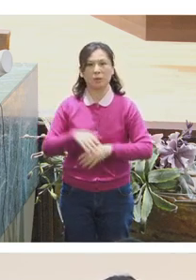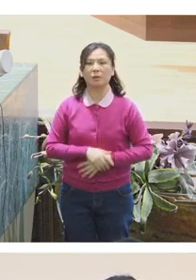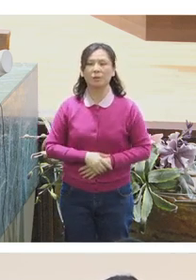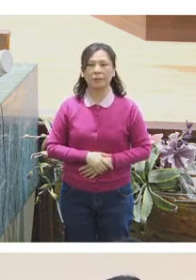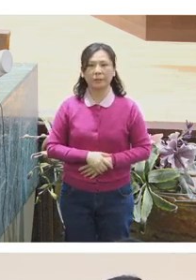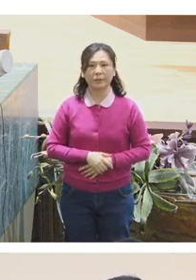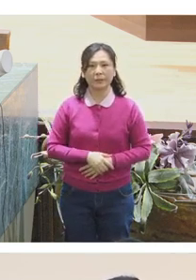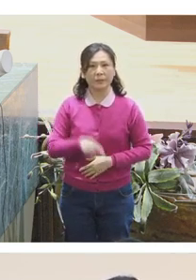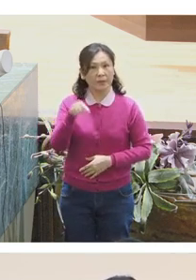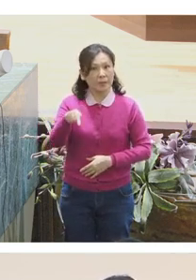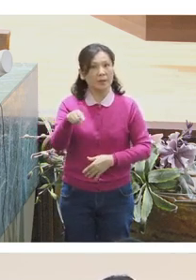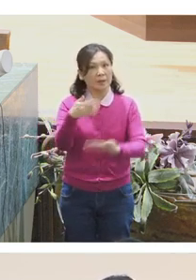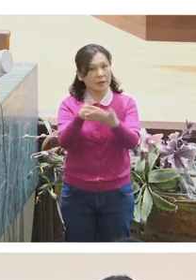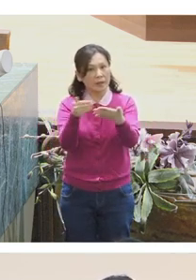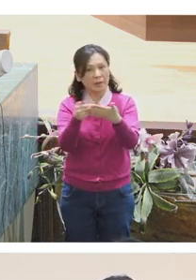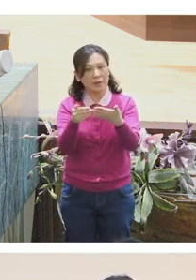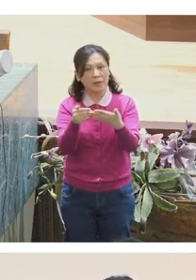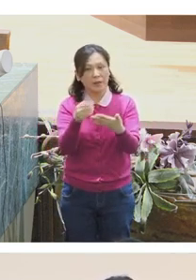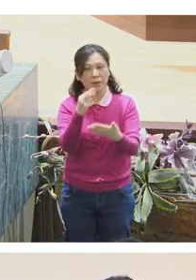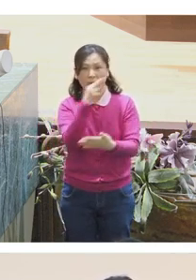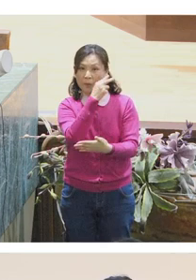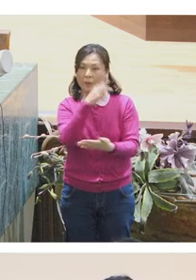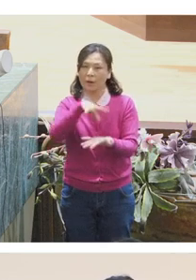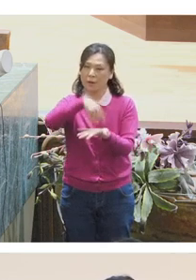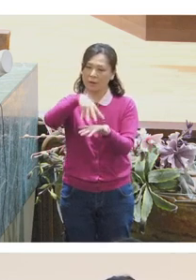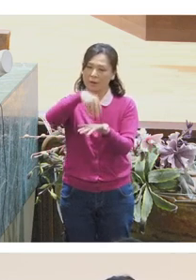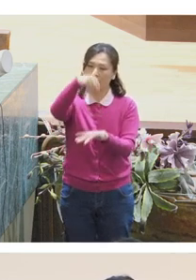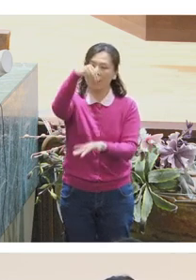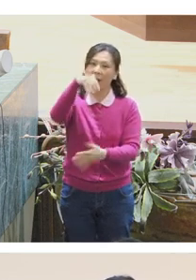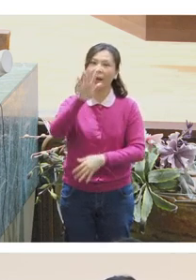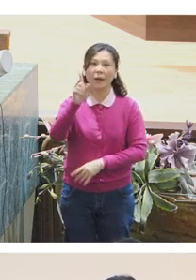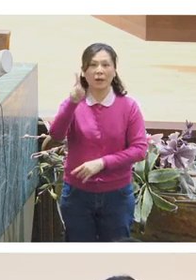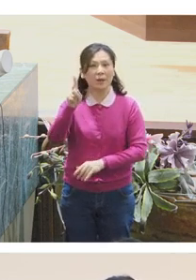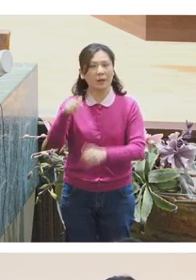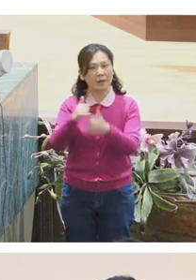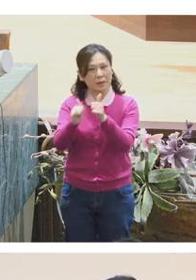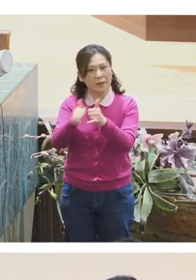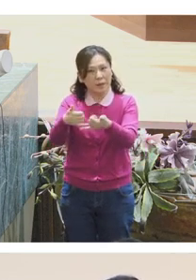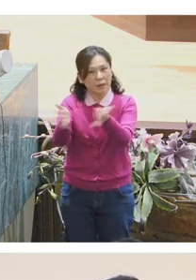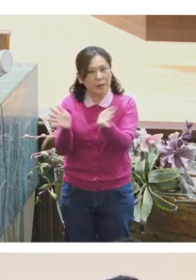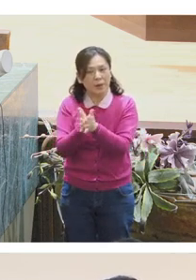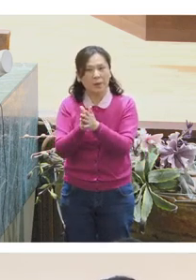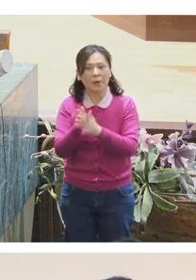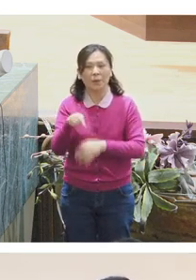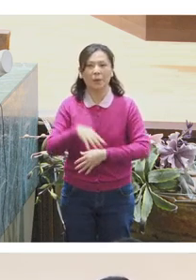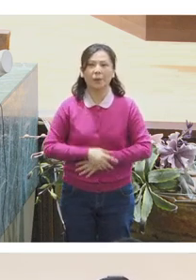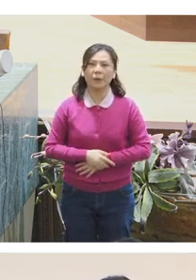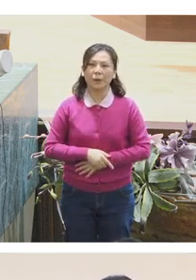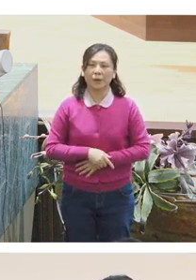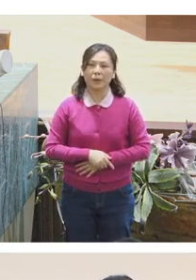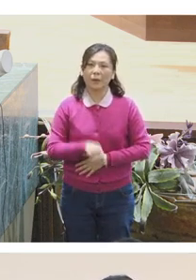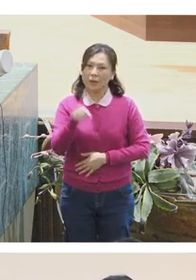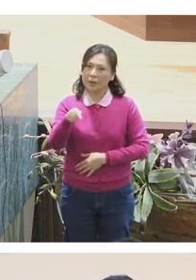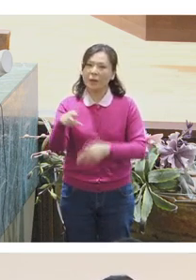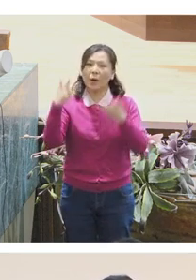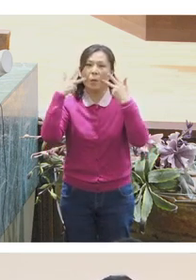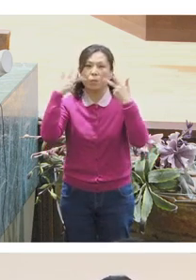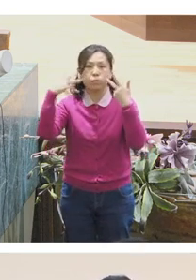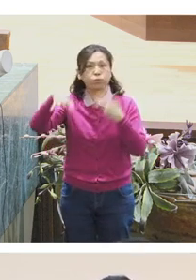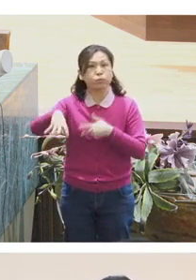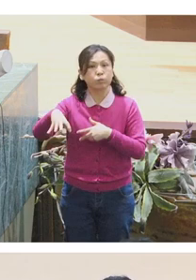个图呢，它其实是阿里山有一个社区叫山美。好，那这个部落他